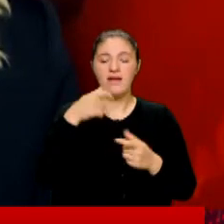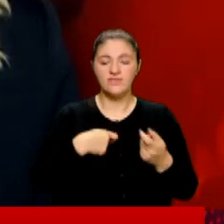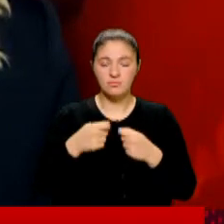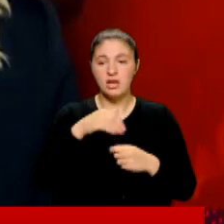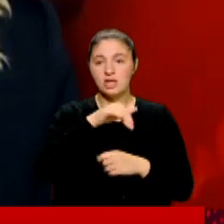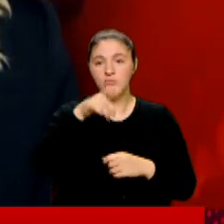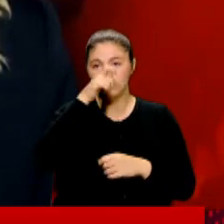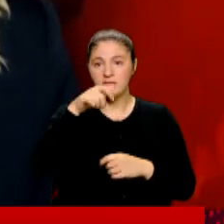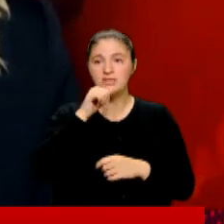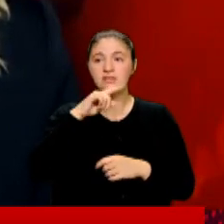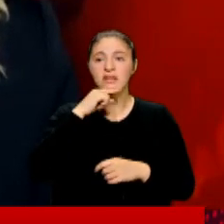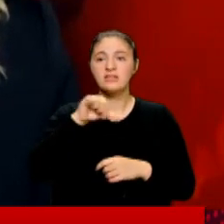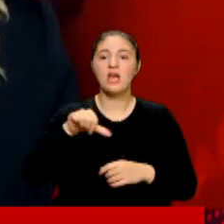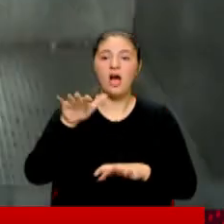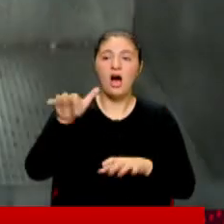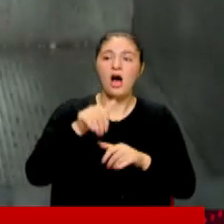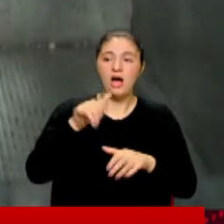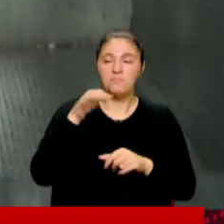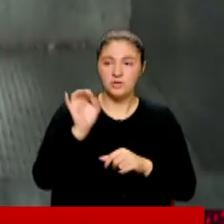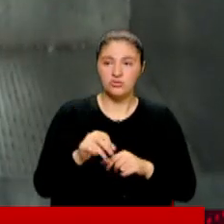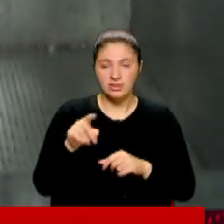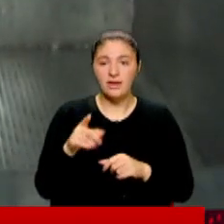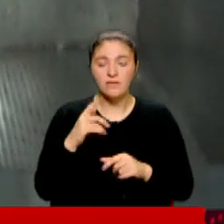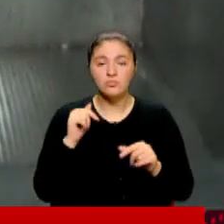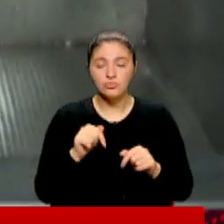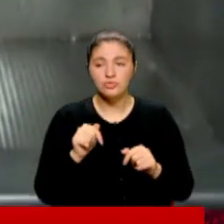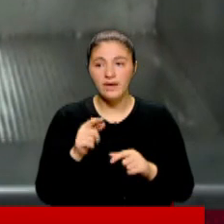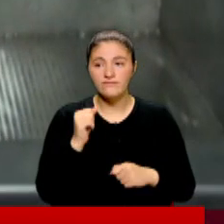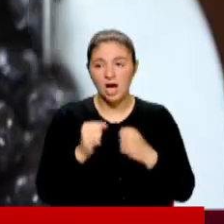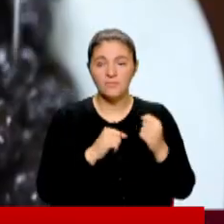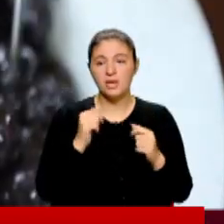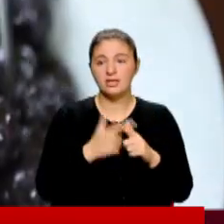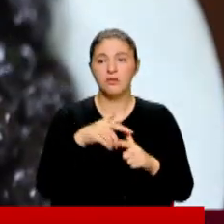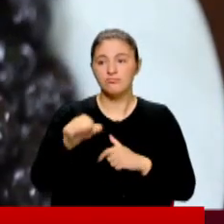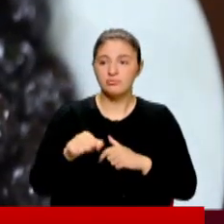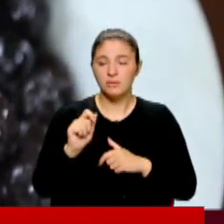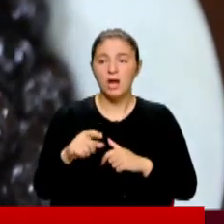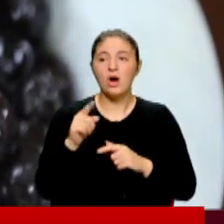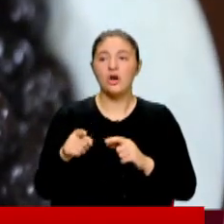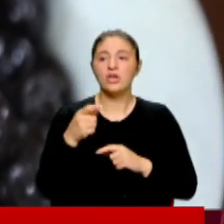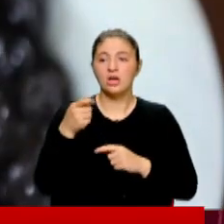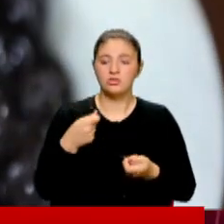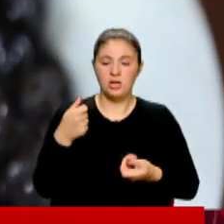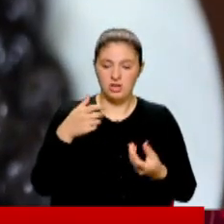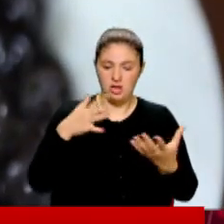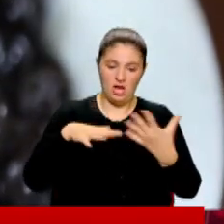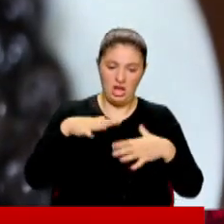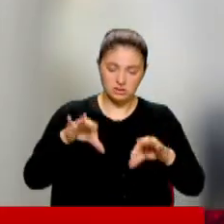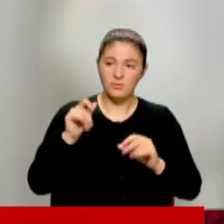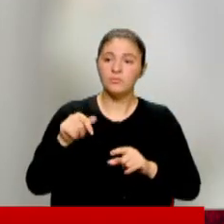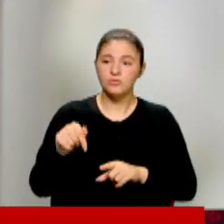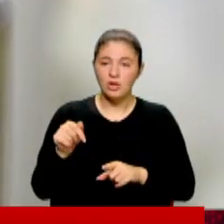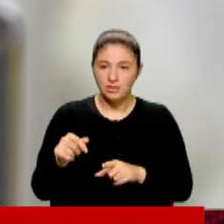Türkiye'de zeytinyağı almaya başladılar ve burada fabrika kiralayarak, orada işleyerek bunu